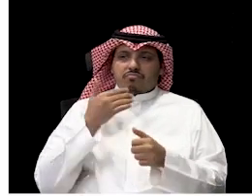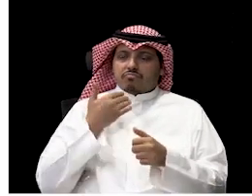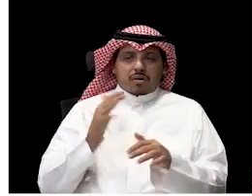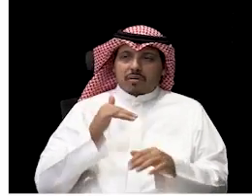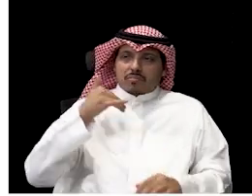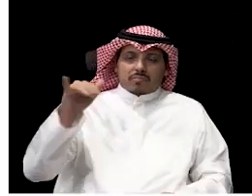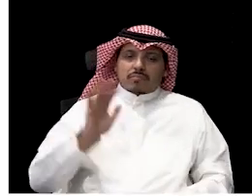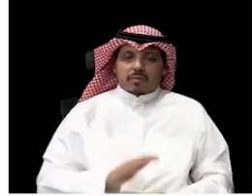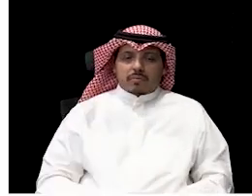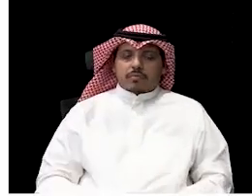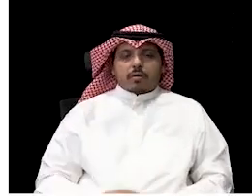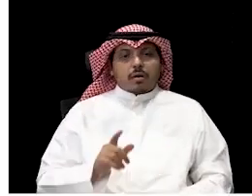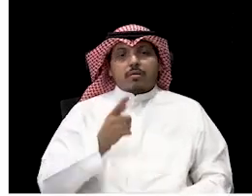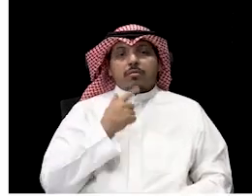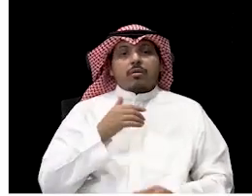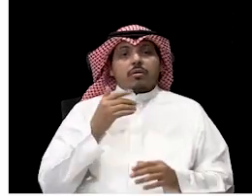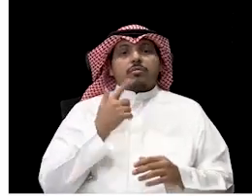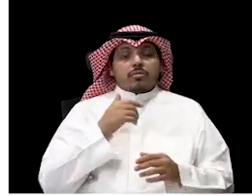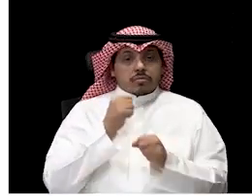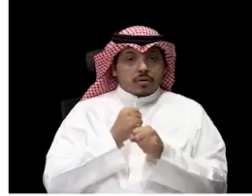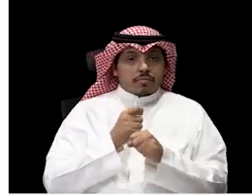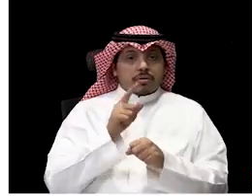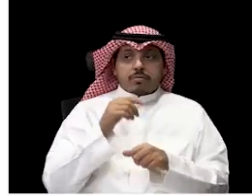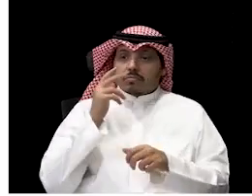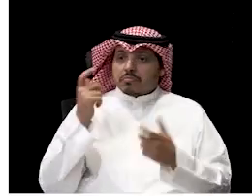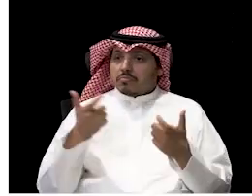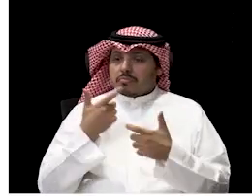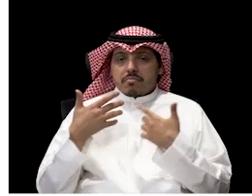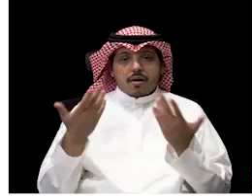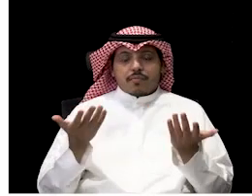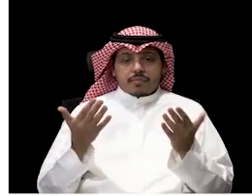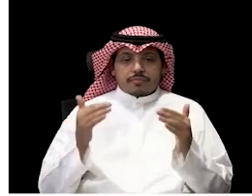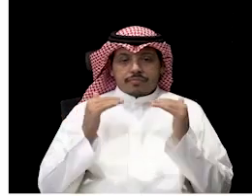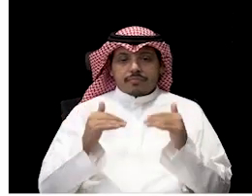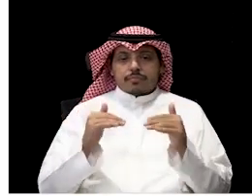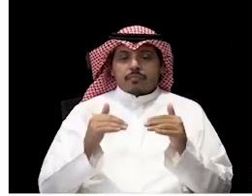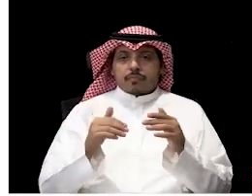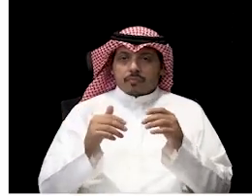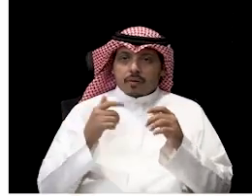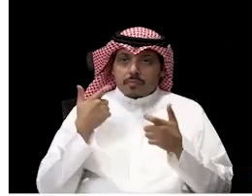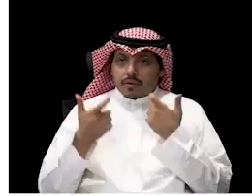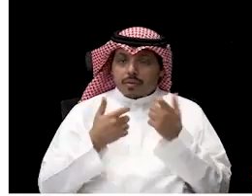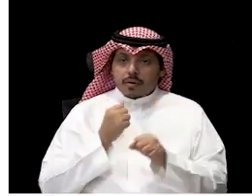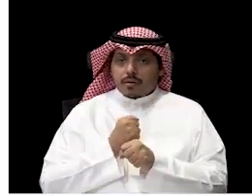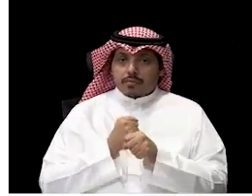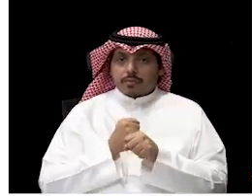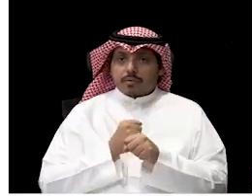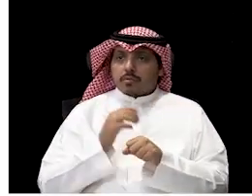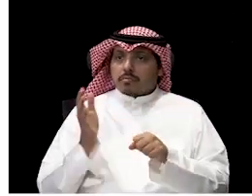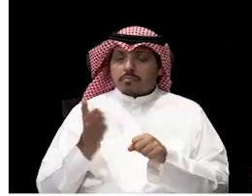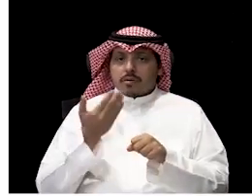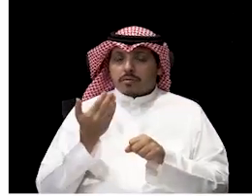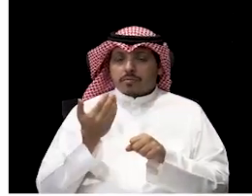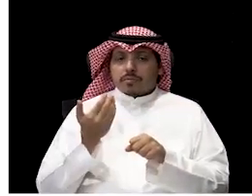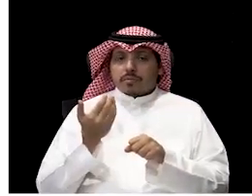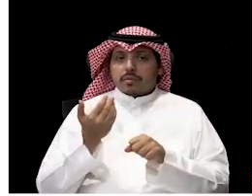خطأ، يرغبون في العمل ولكن لا يجدون. تتحقق البطالة في الأفراد الذين يبحثون عن عمل ولم يجدوا